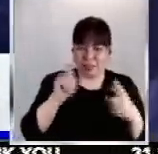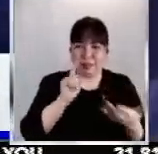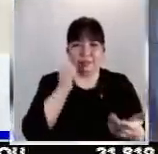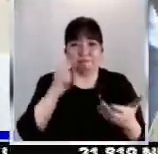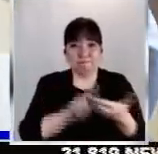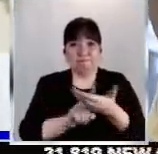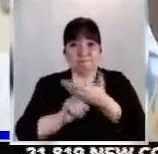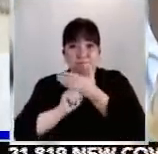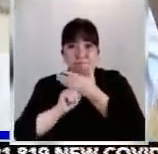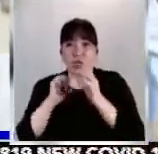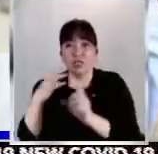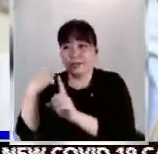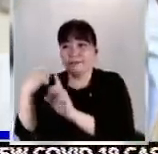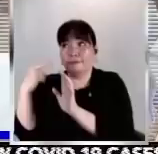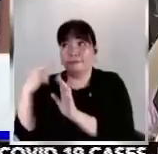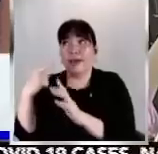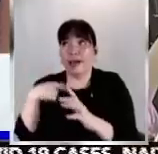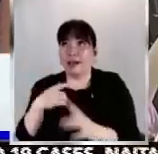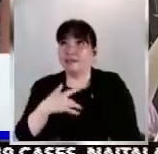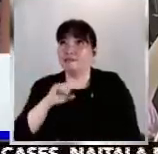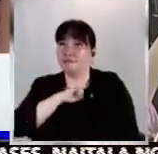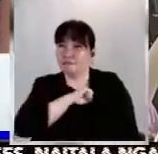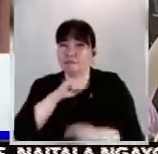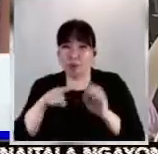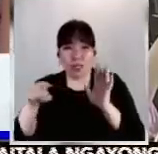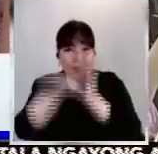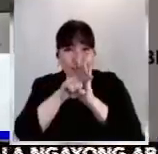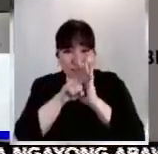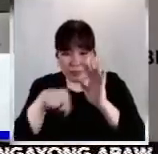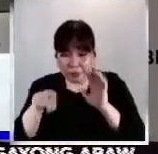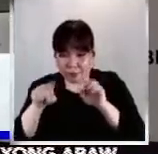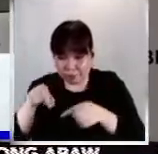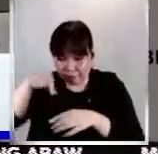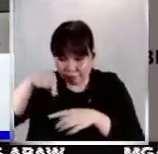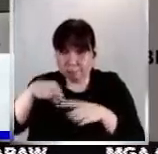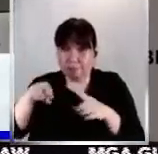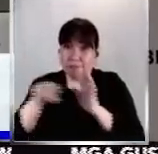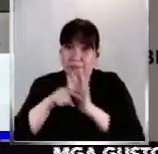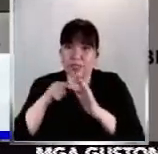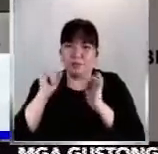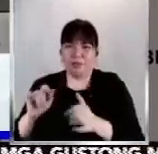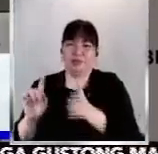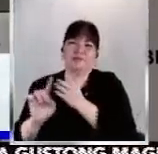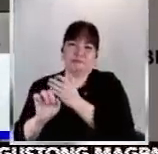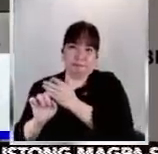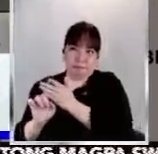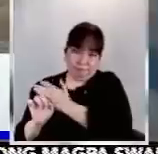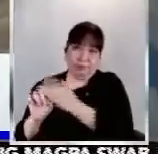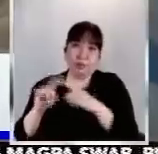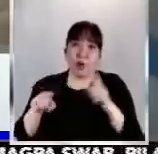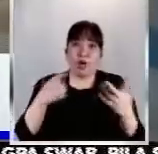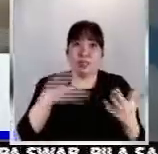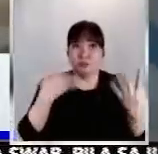antigen test, mag-isolate pa rin at magpa-RT-PCR test. Kung na-expose sa may COVID pero asymptomatic at nag-positive sa antigen